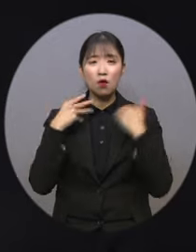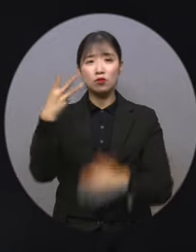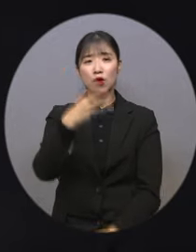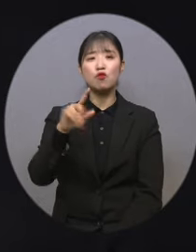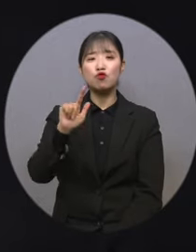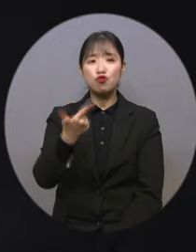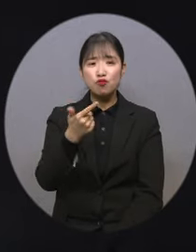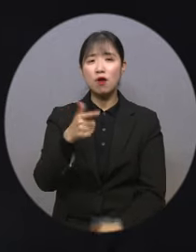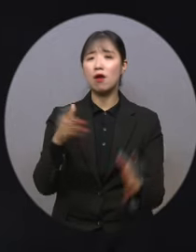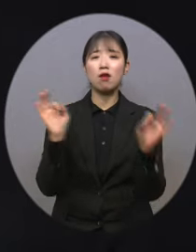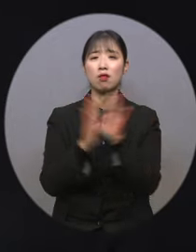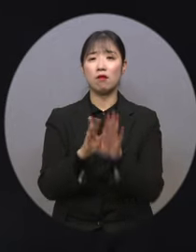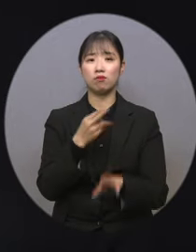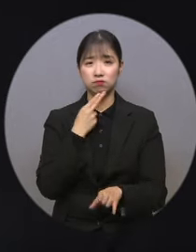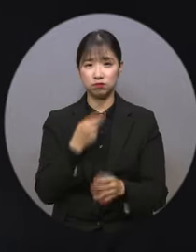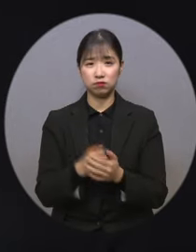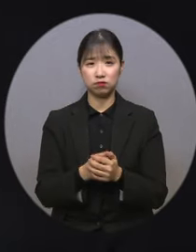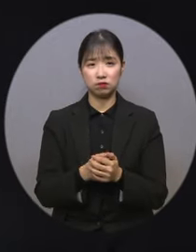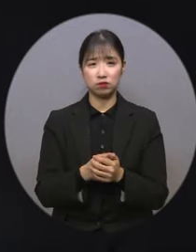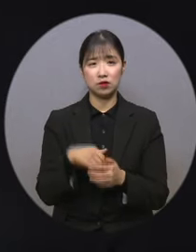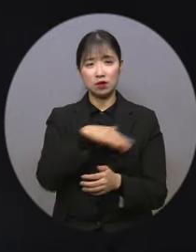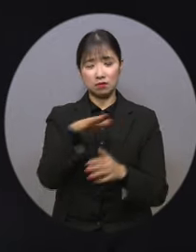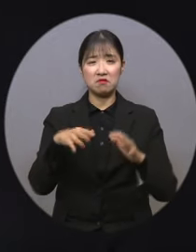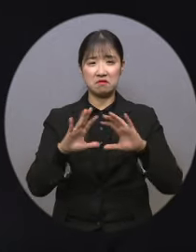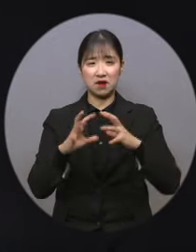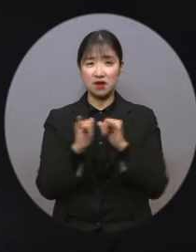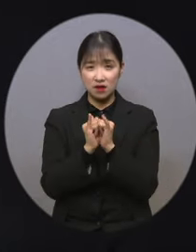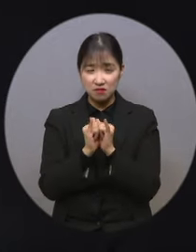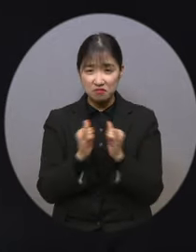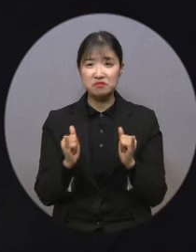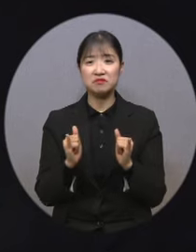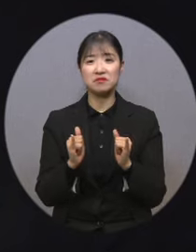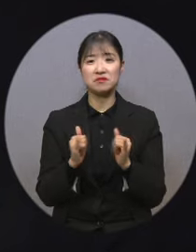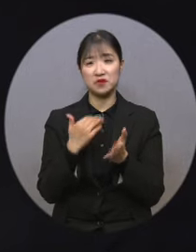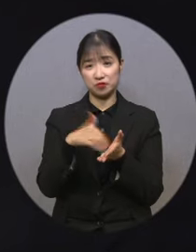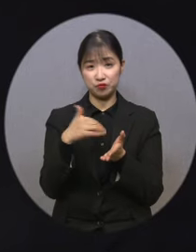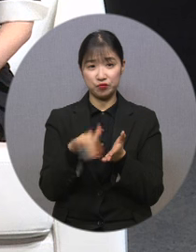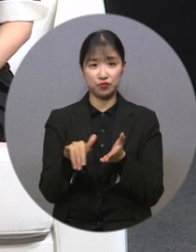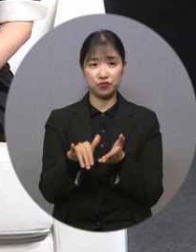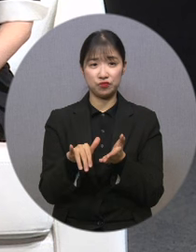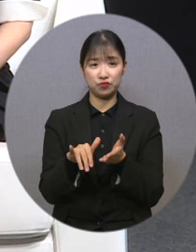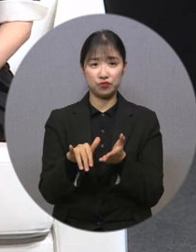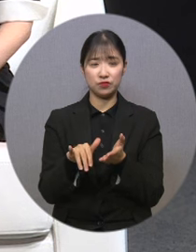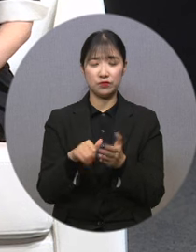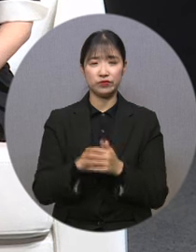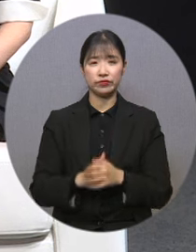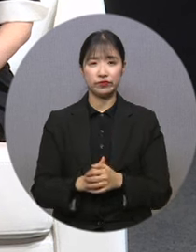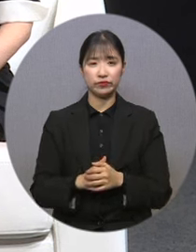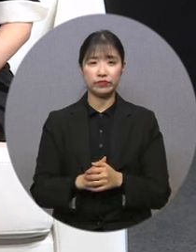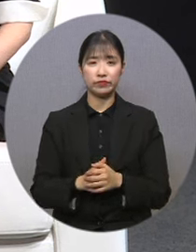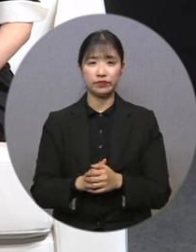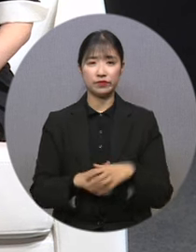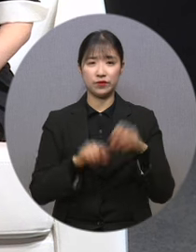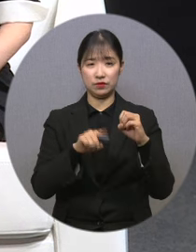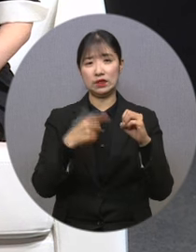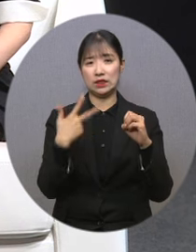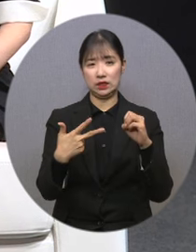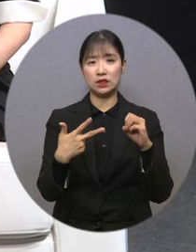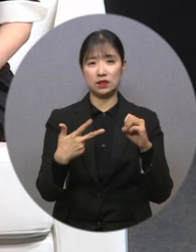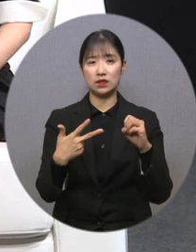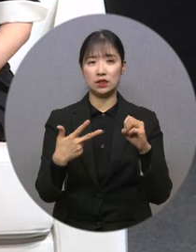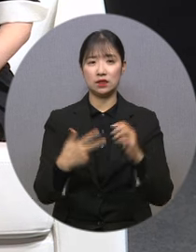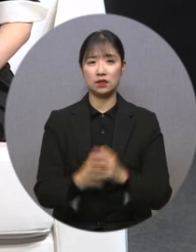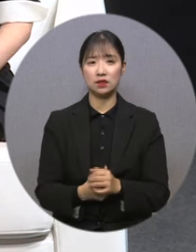없어집니다 그 우리 인구가 에 0.7